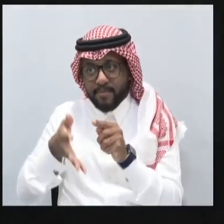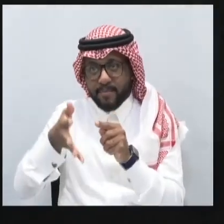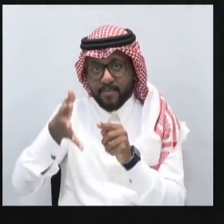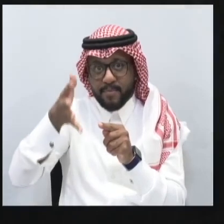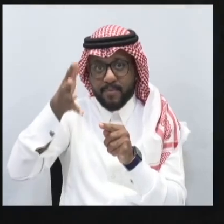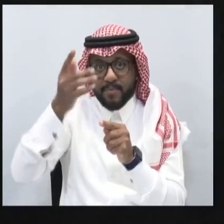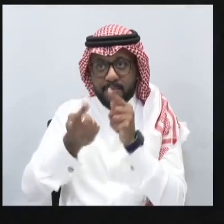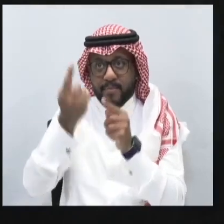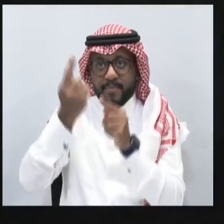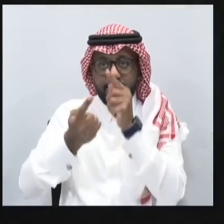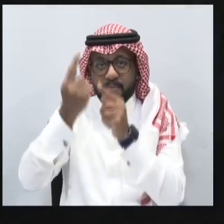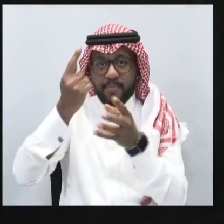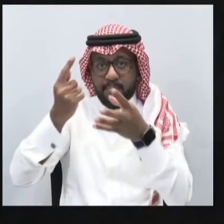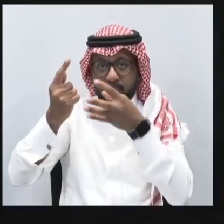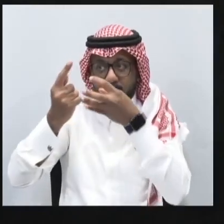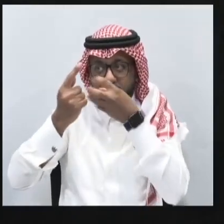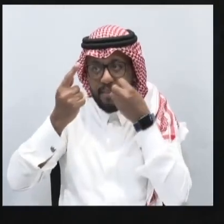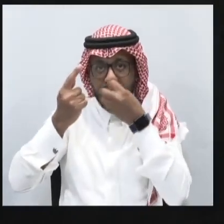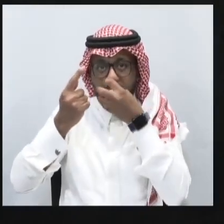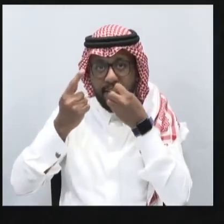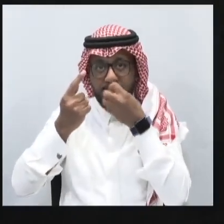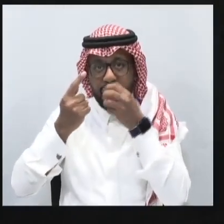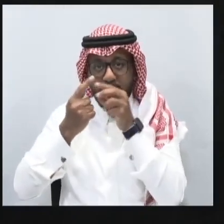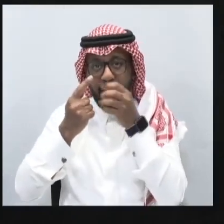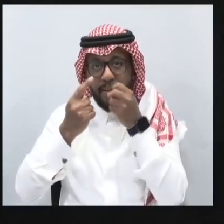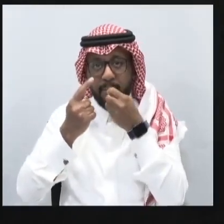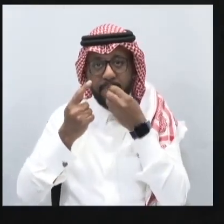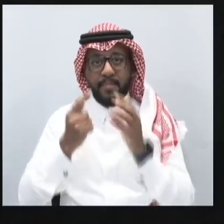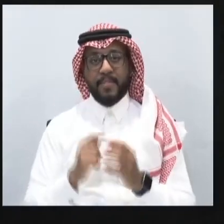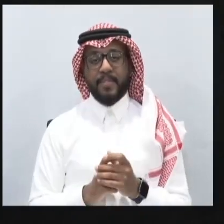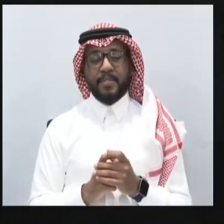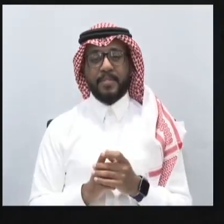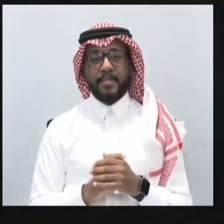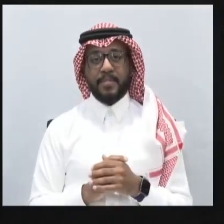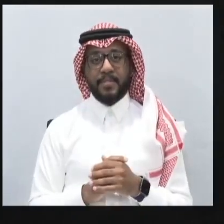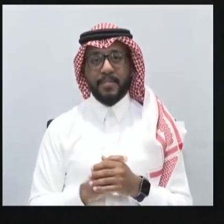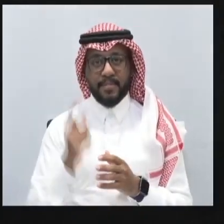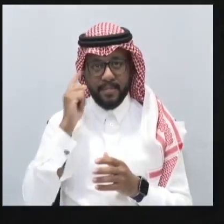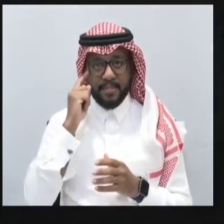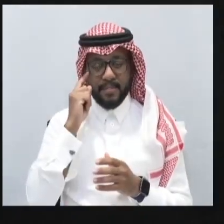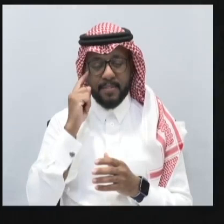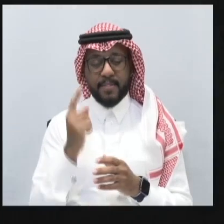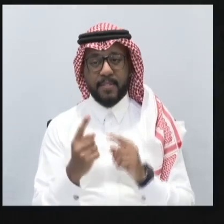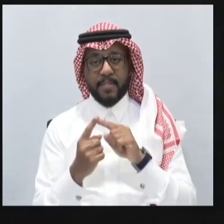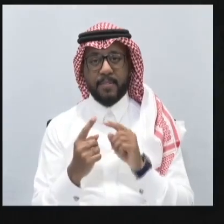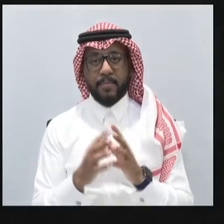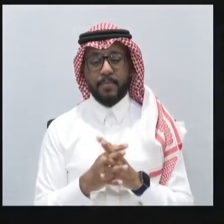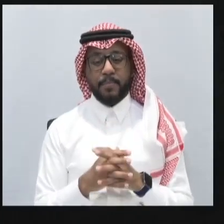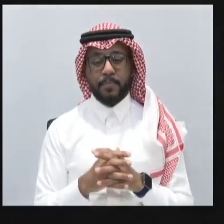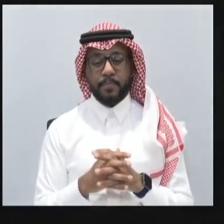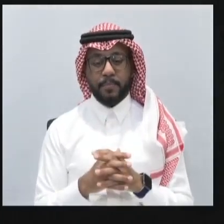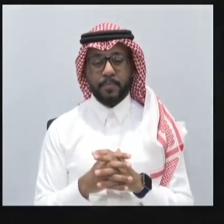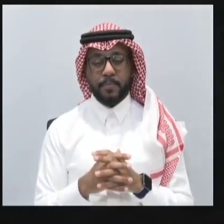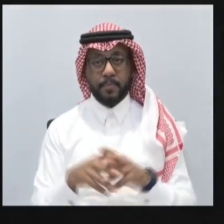يستفيد وياخذ طاقه ش يحتاج يا سلام عليكم يحتاج انه يتغذى ياكل طيب